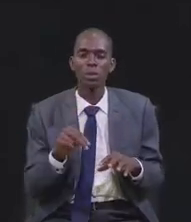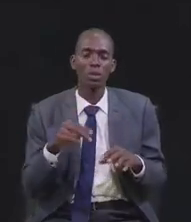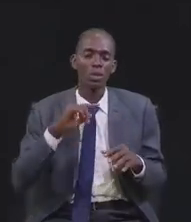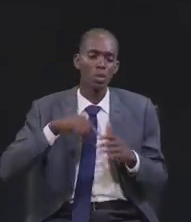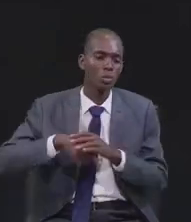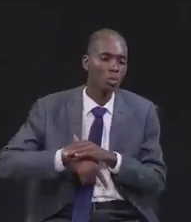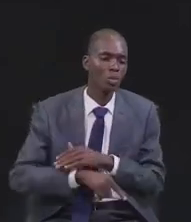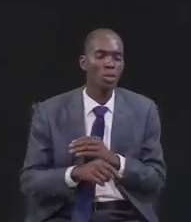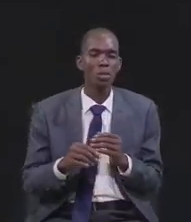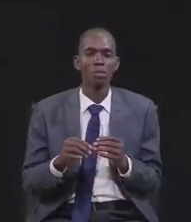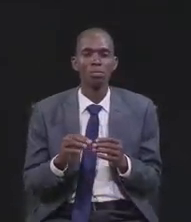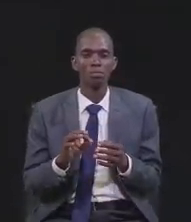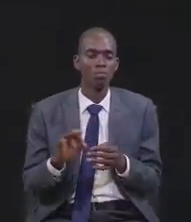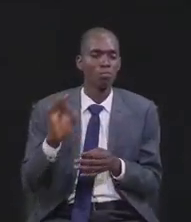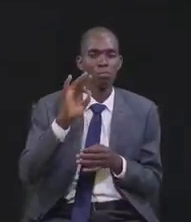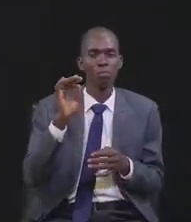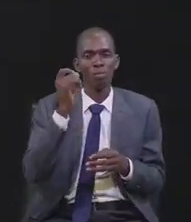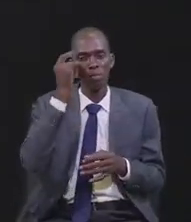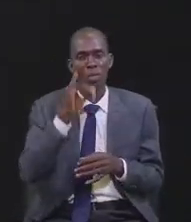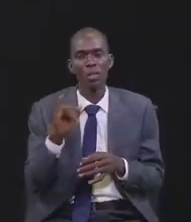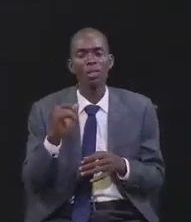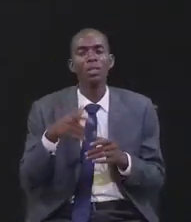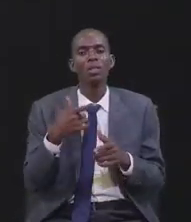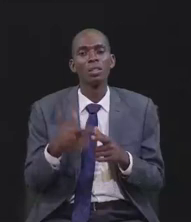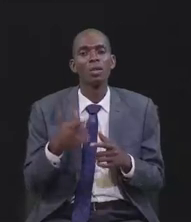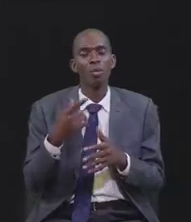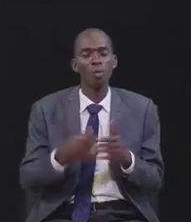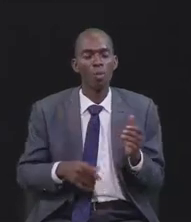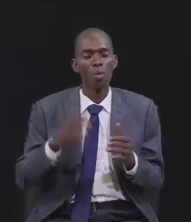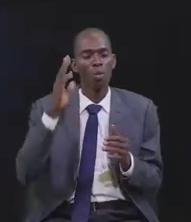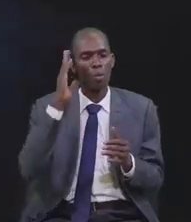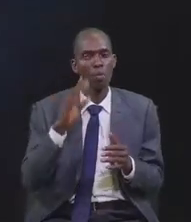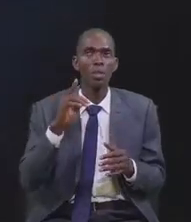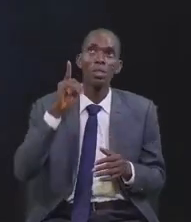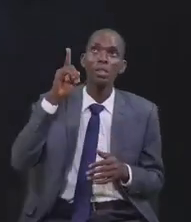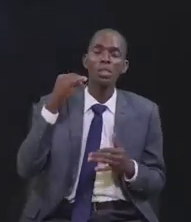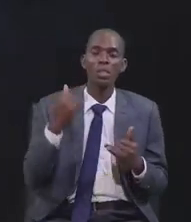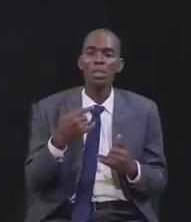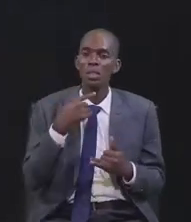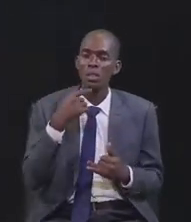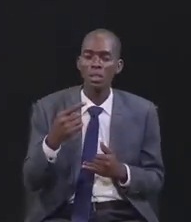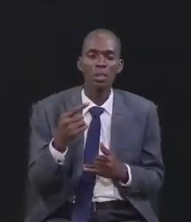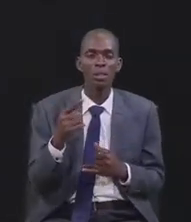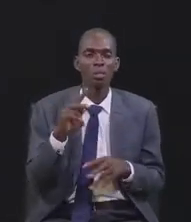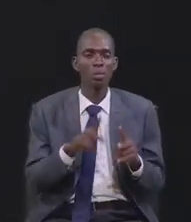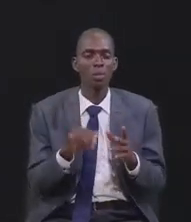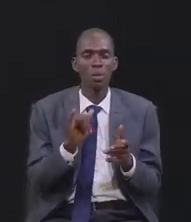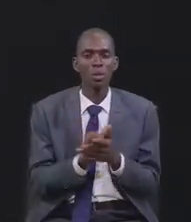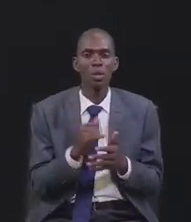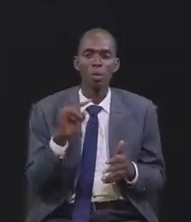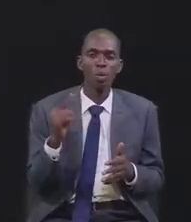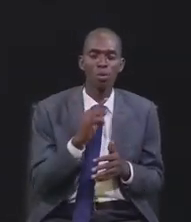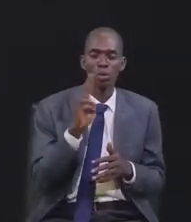gens, je ne vous ai jamais connu, que dira-t-il aux gens qui utilisent leur cerveau et non leur cœur?